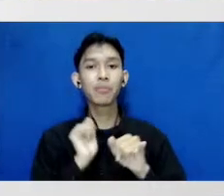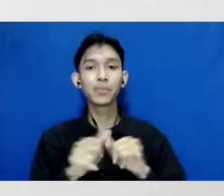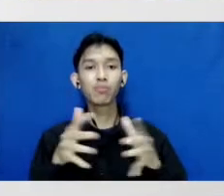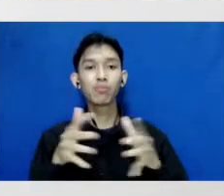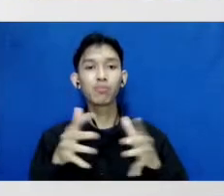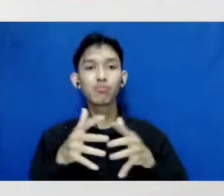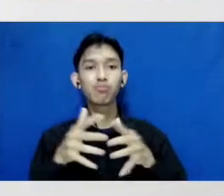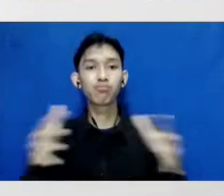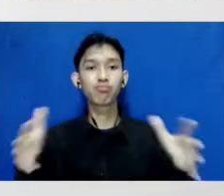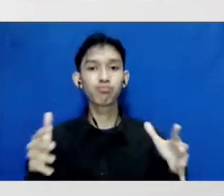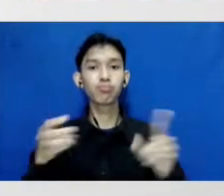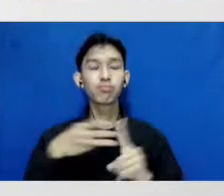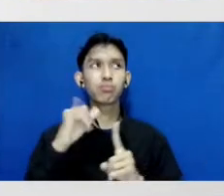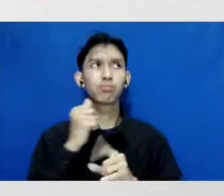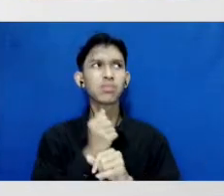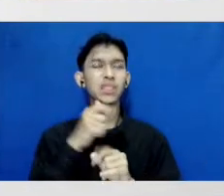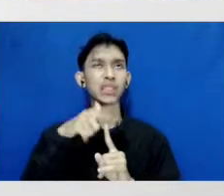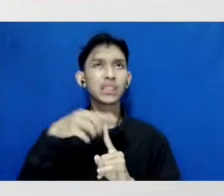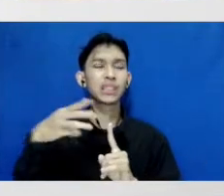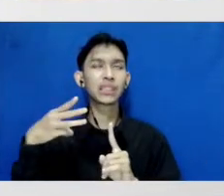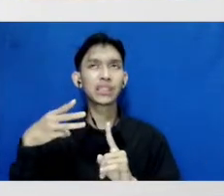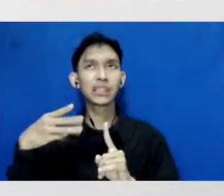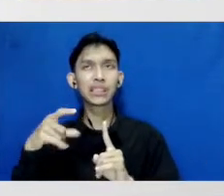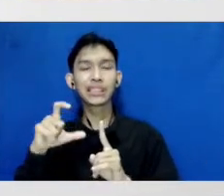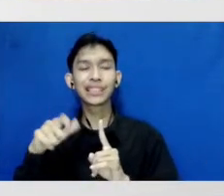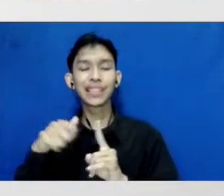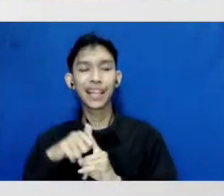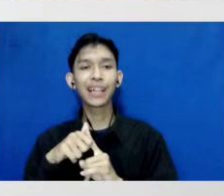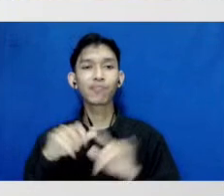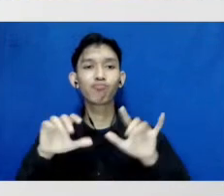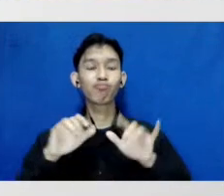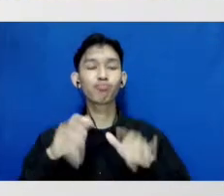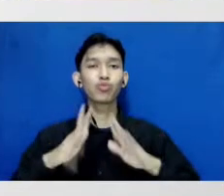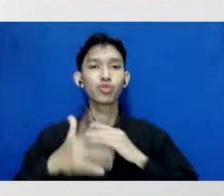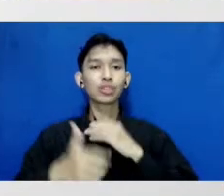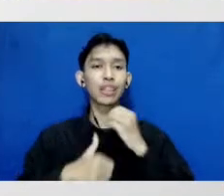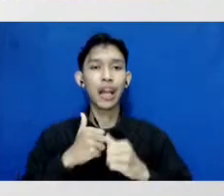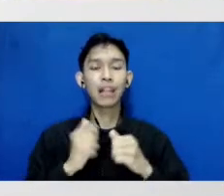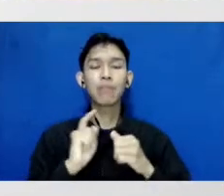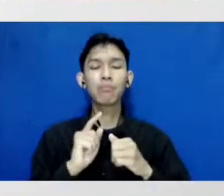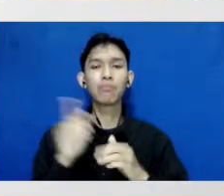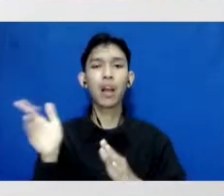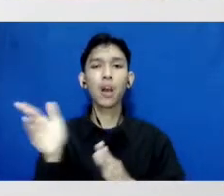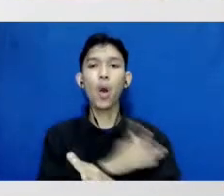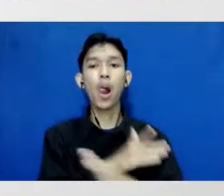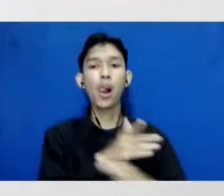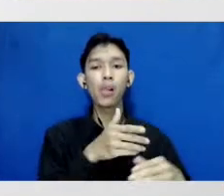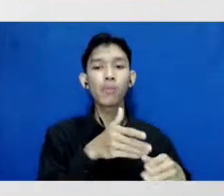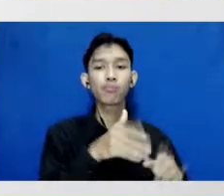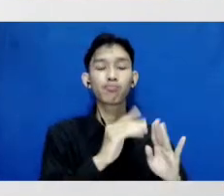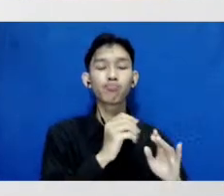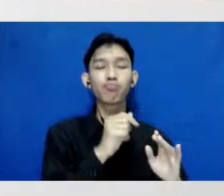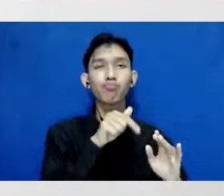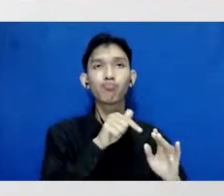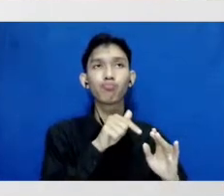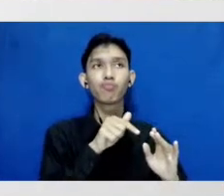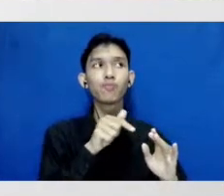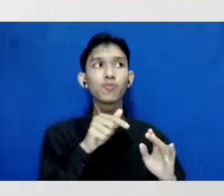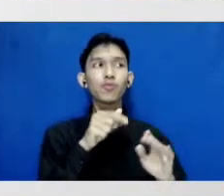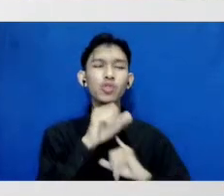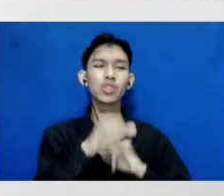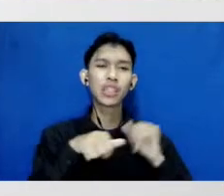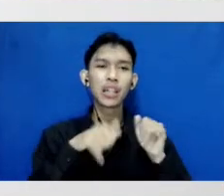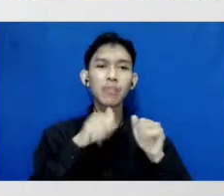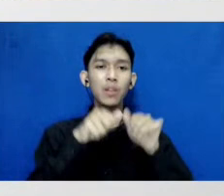companies. Sementara awal penciptaan internet itu sebenarnya ditujukan untuk struktur internet itu